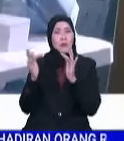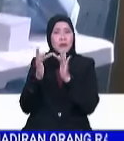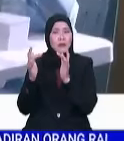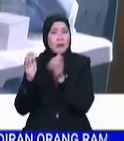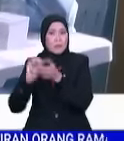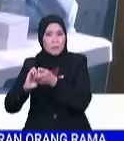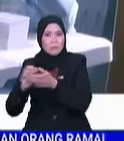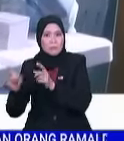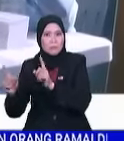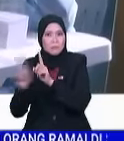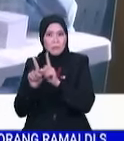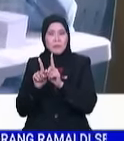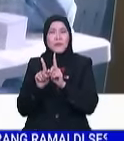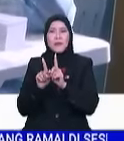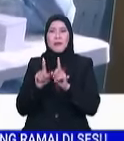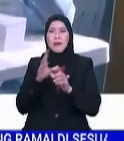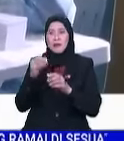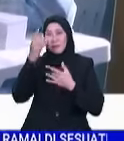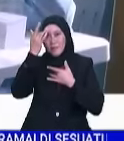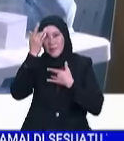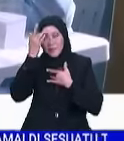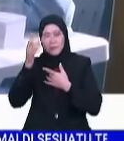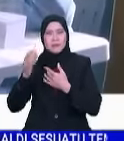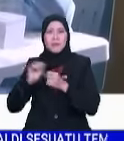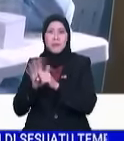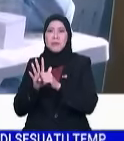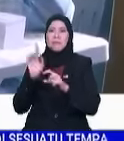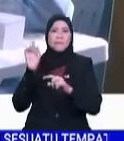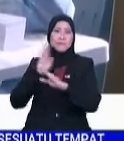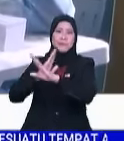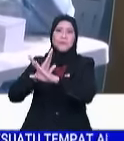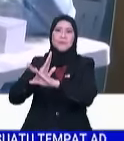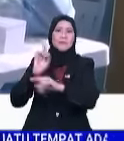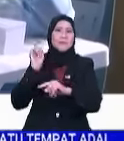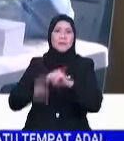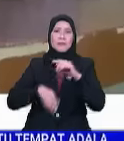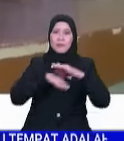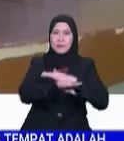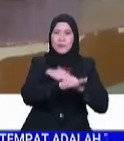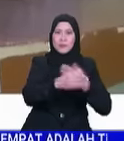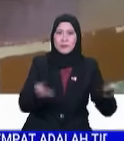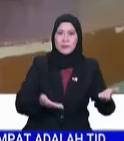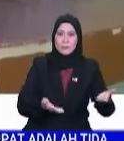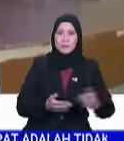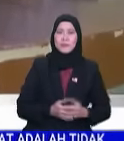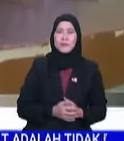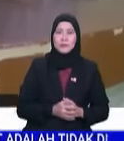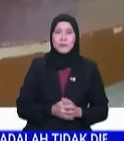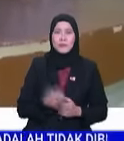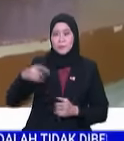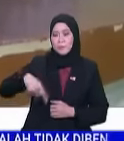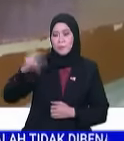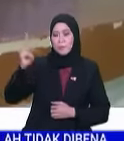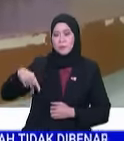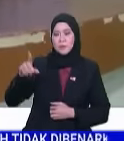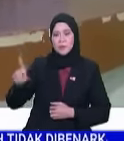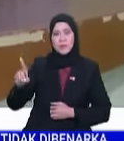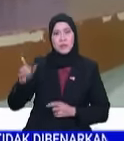kontak rapat dan bergejala tidak dibenarkan masuk ke kawasan PPV. kawasan PKPD ini diberikan keutamaan